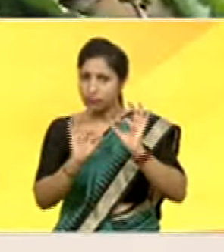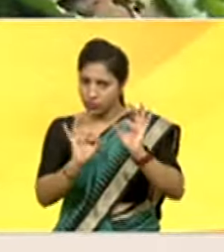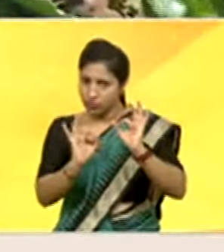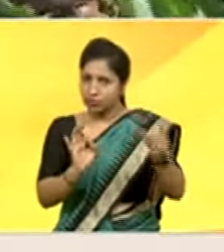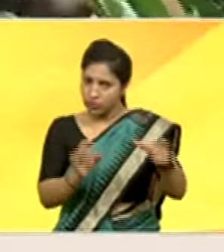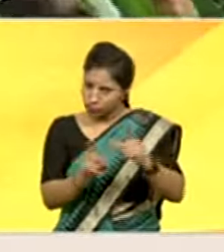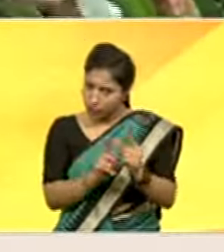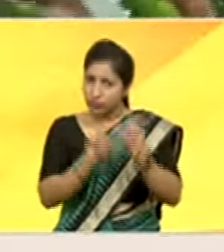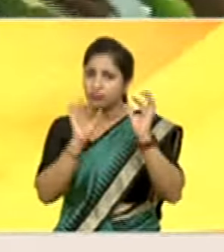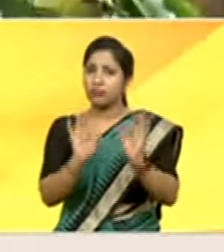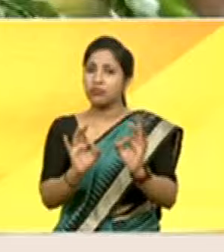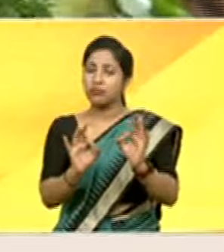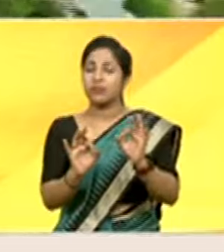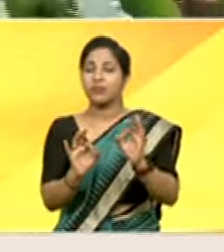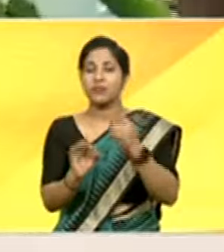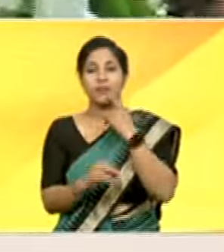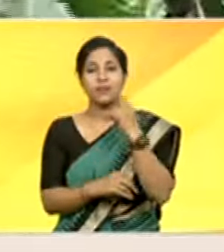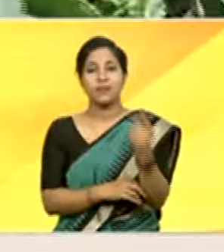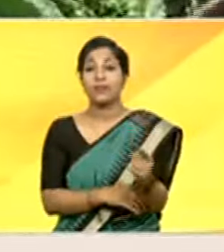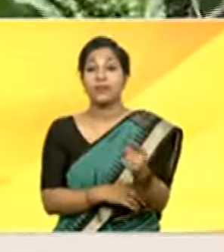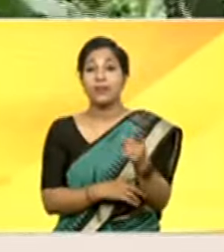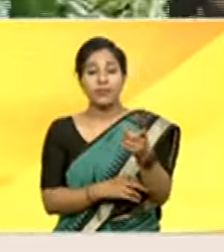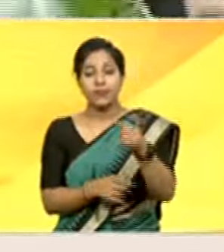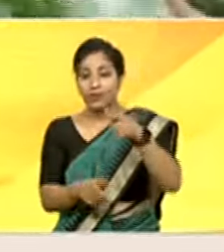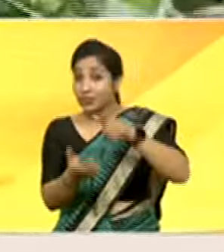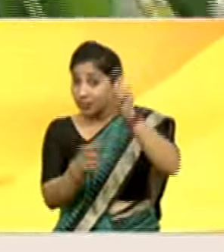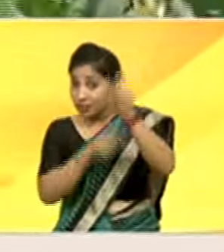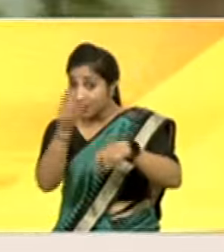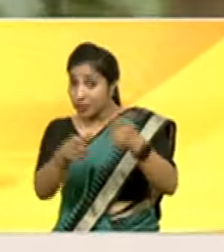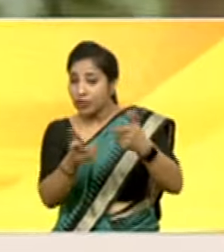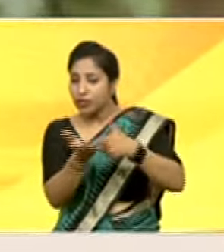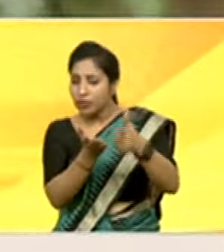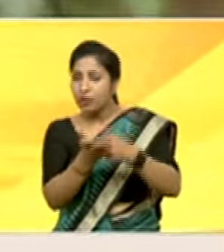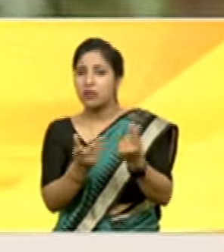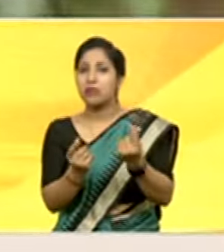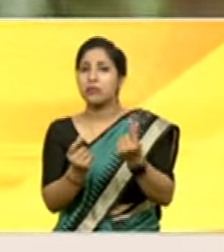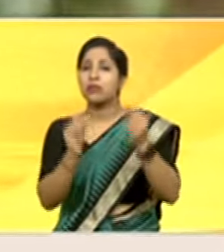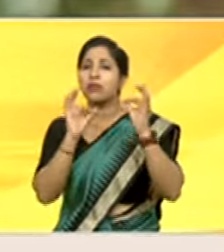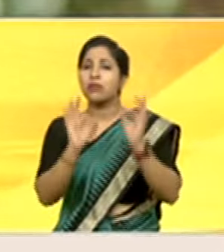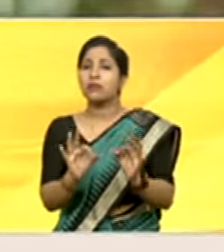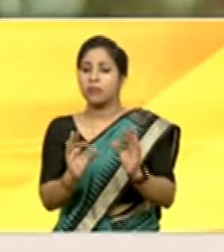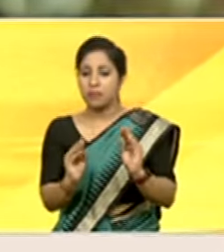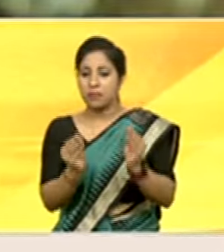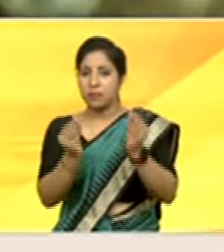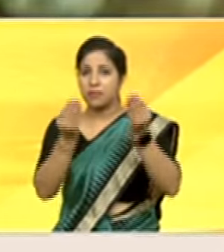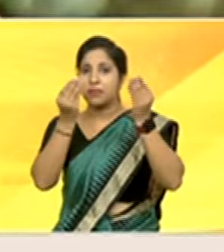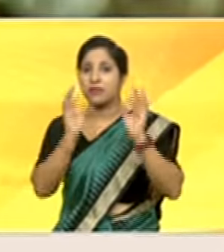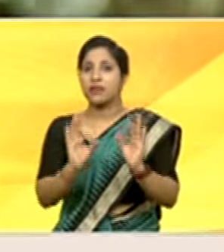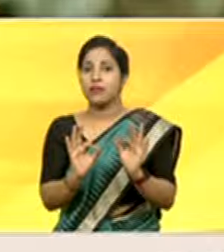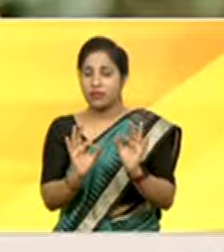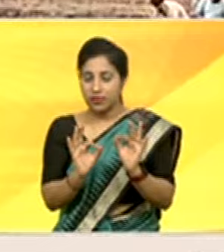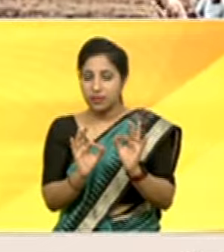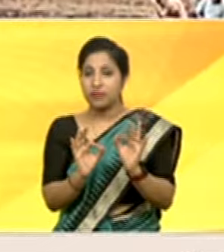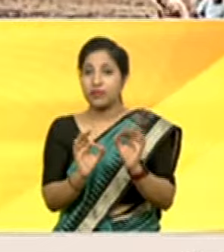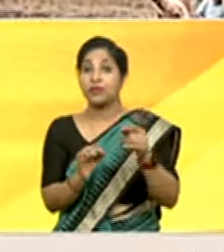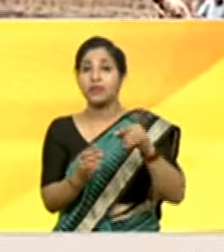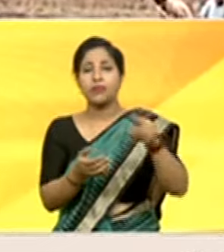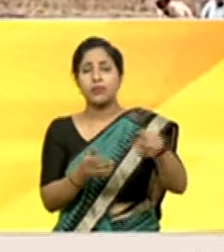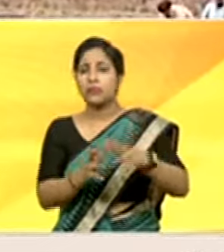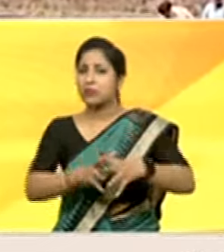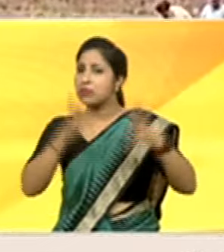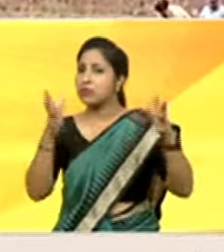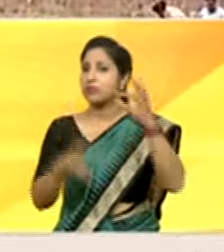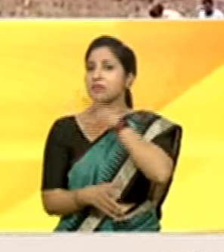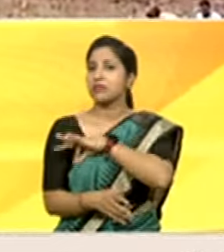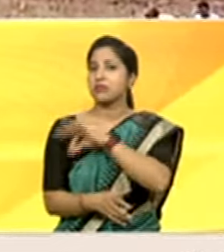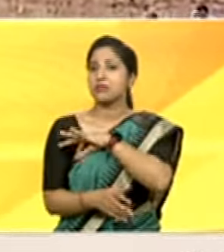दिया। इससे इन किसानों की कमाई भी बहुत बढ़ गई है। इसका बहुत